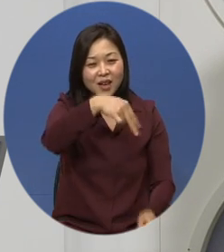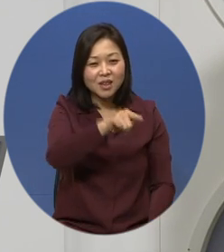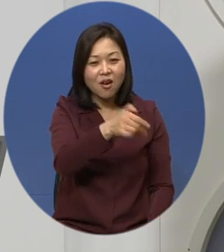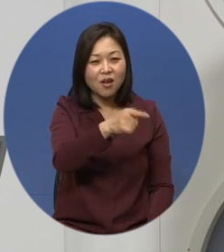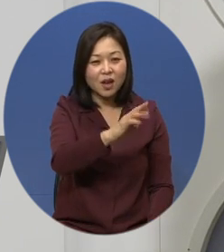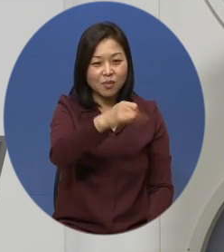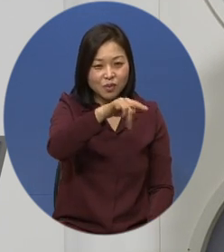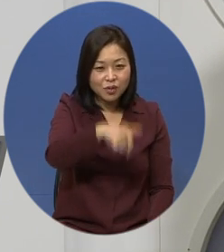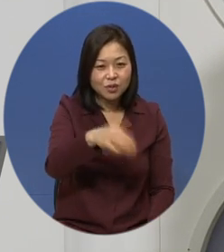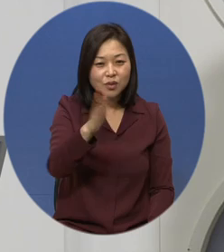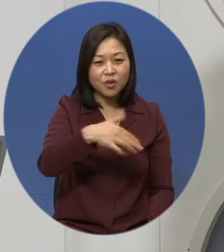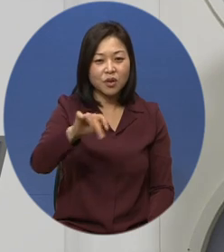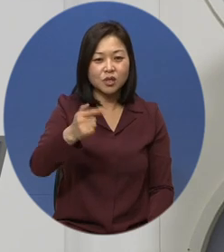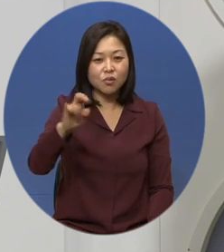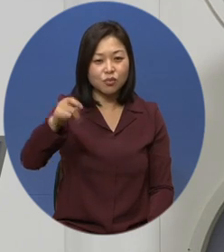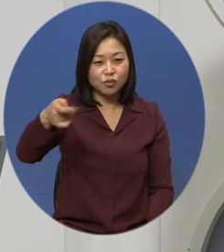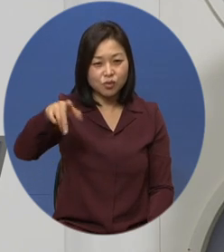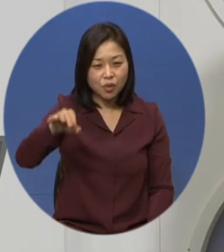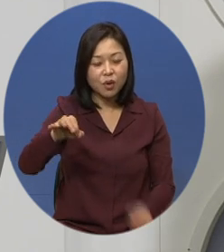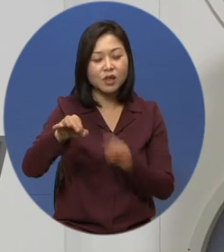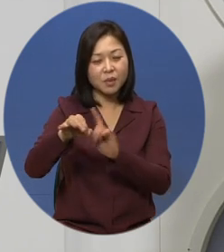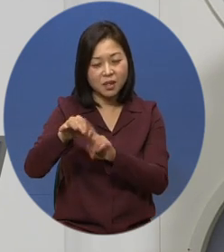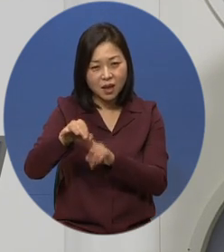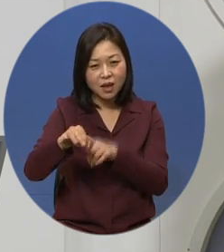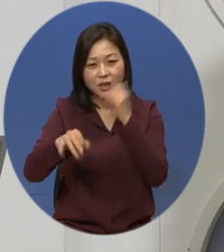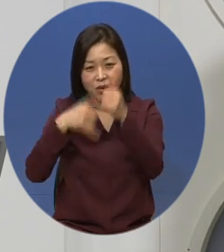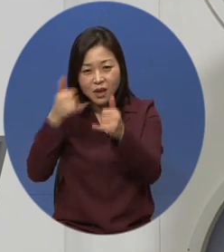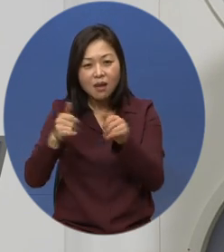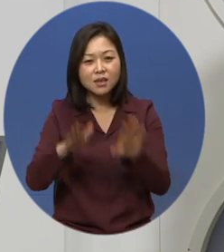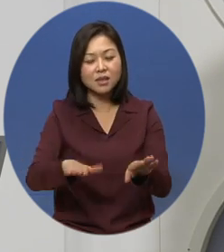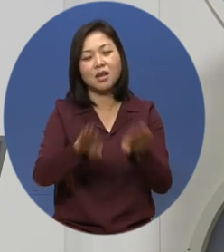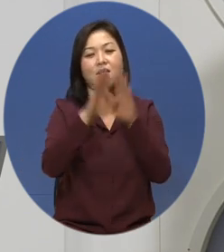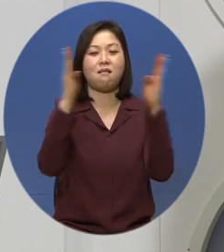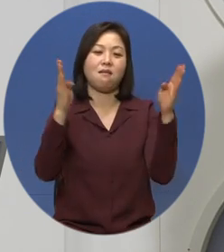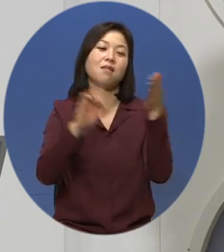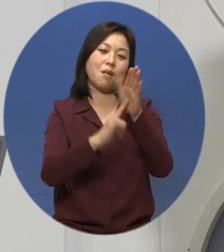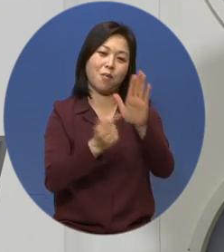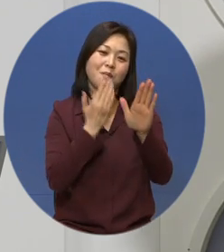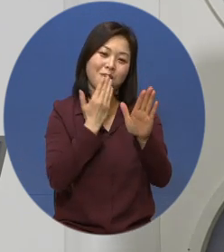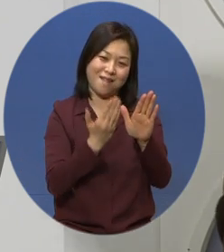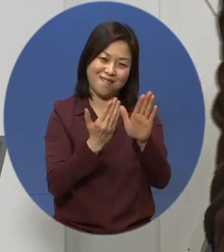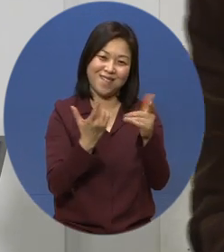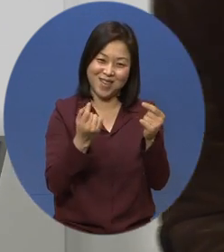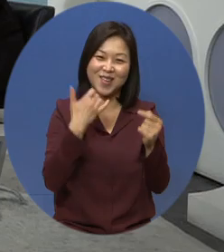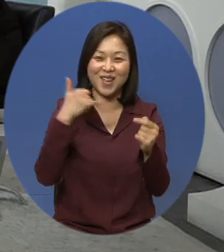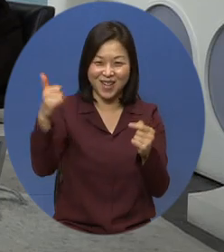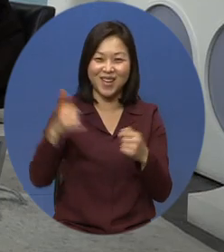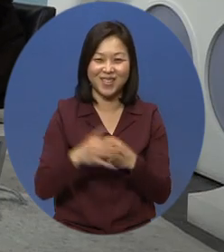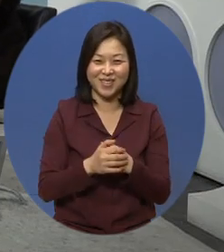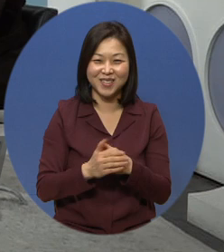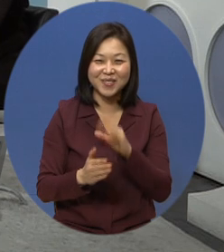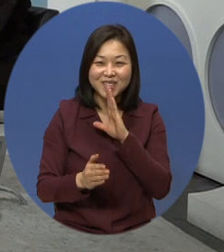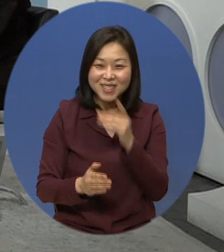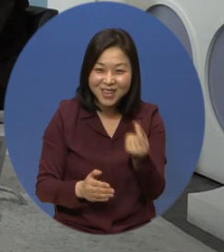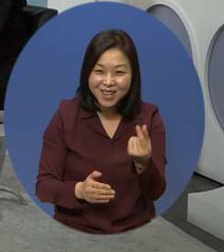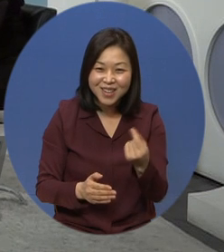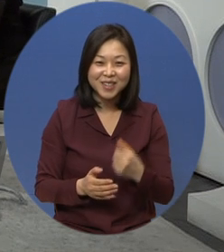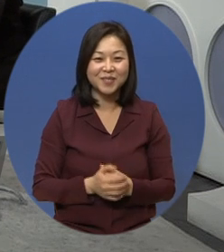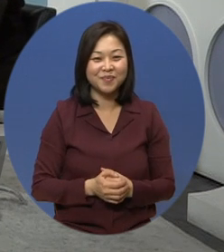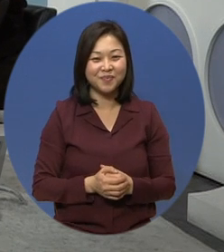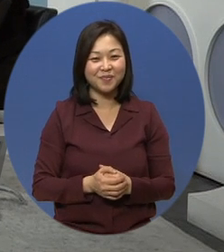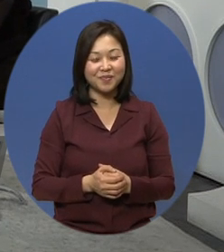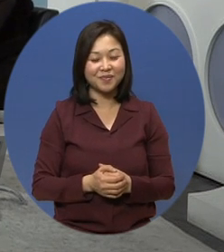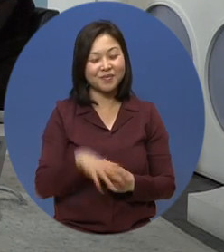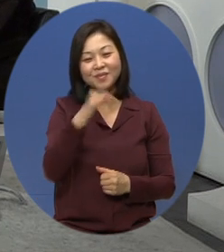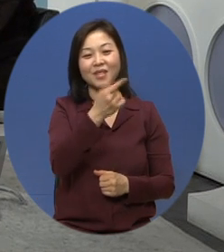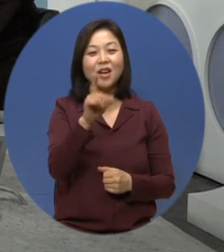성우 선생님 한테 죄송합니다 이제 개봉하게 되었습니다 그지 예 그 황모 지